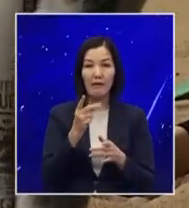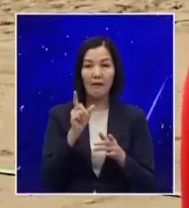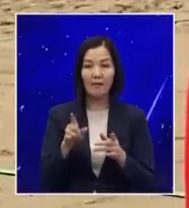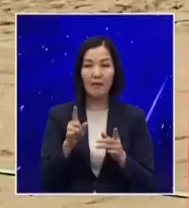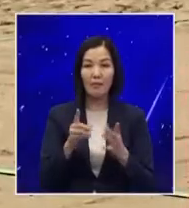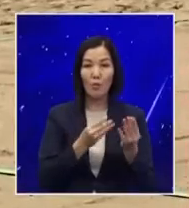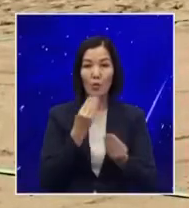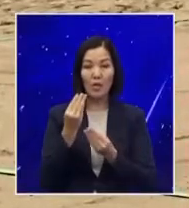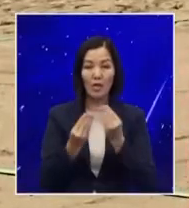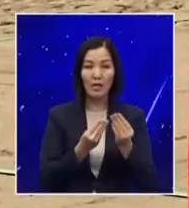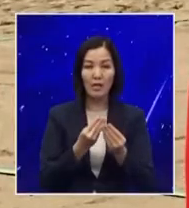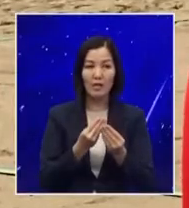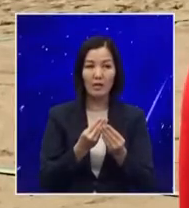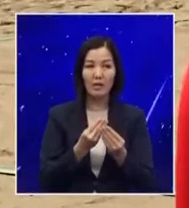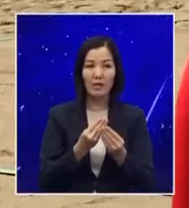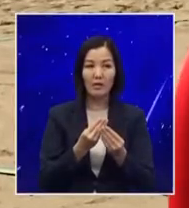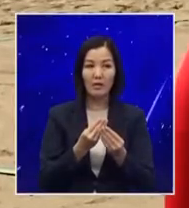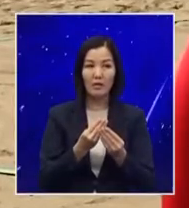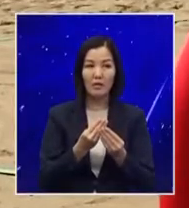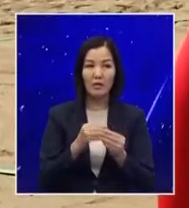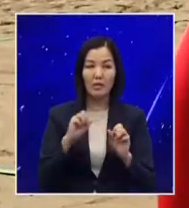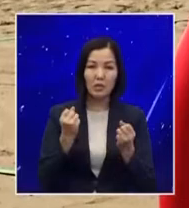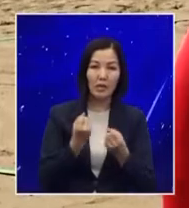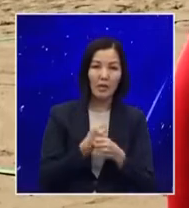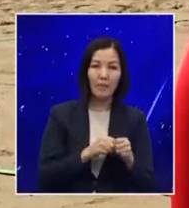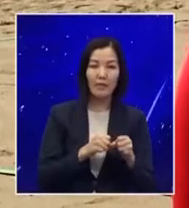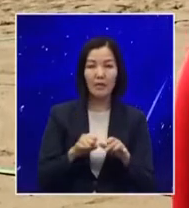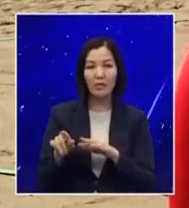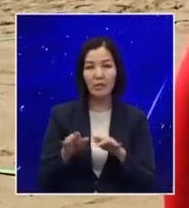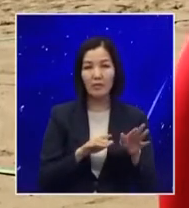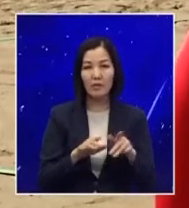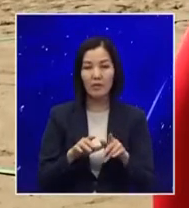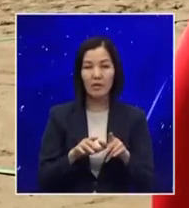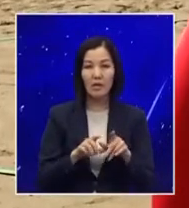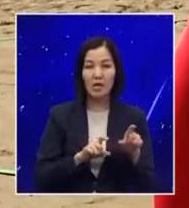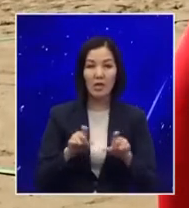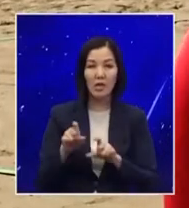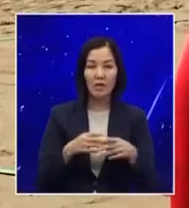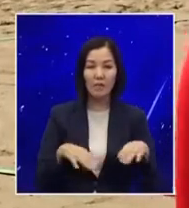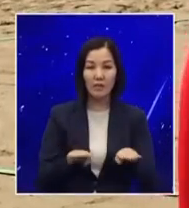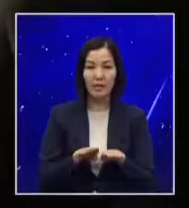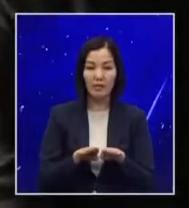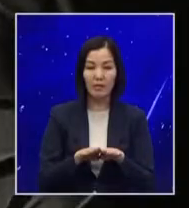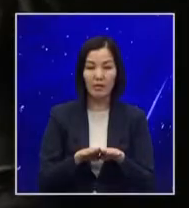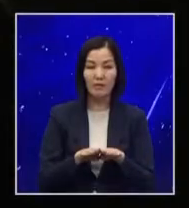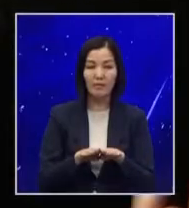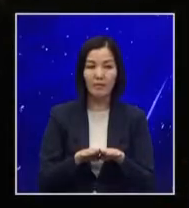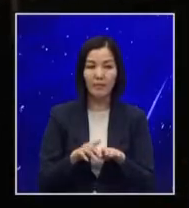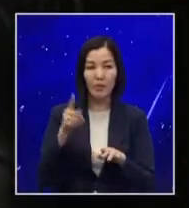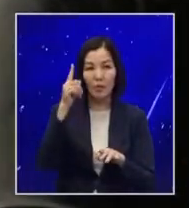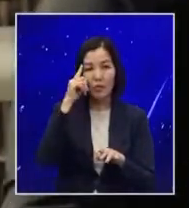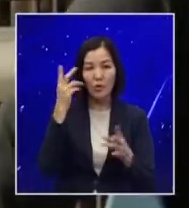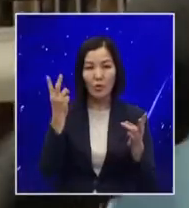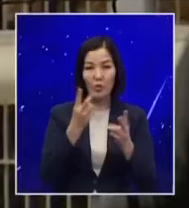ойнайды. Ең қызығы қимылды, әрине шахмат ойынмен салыстыруға болады. Ойлану